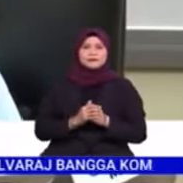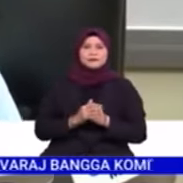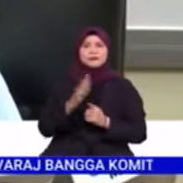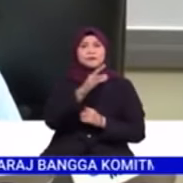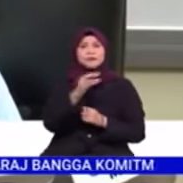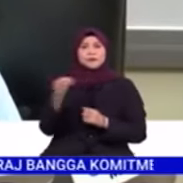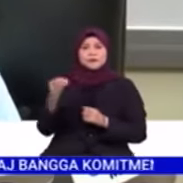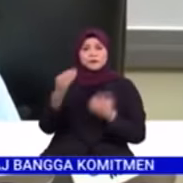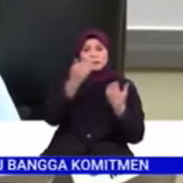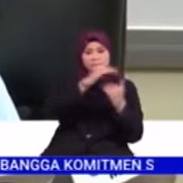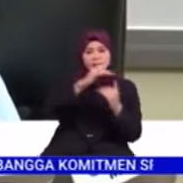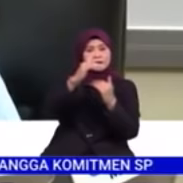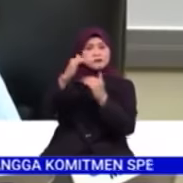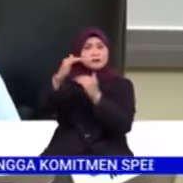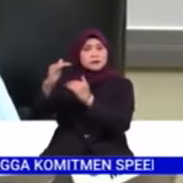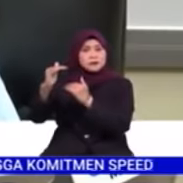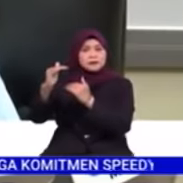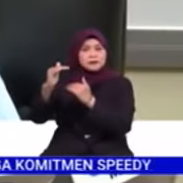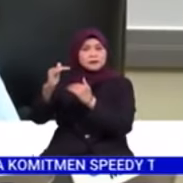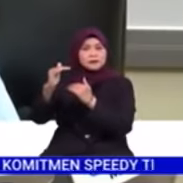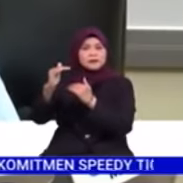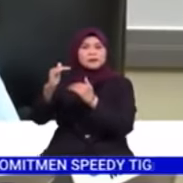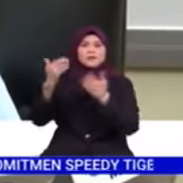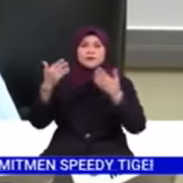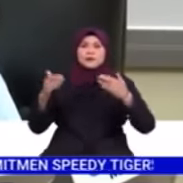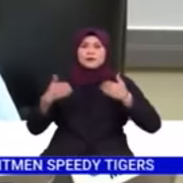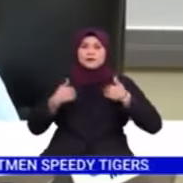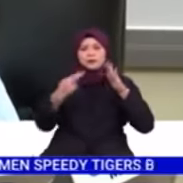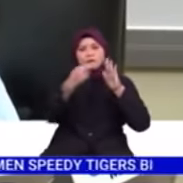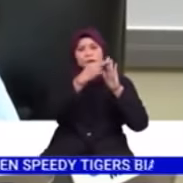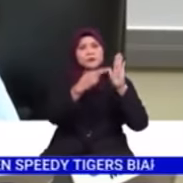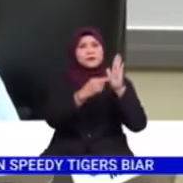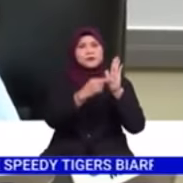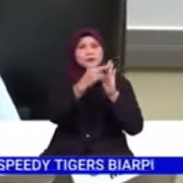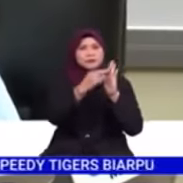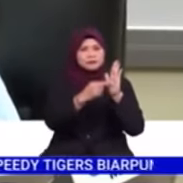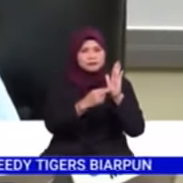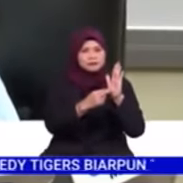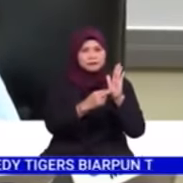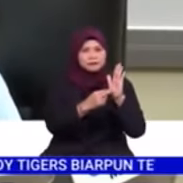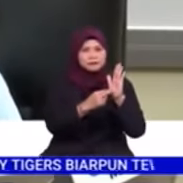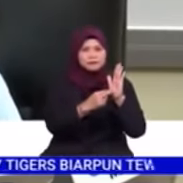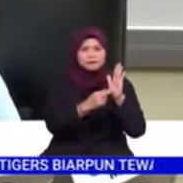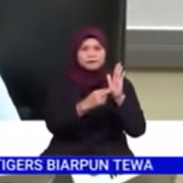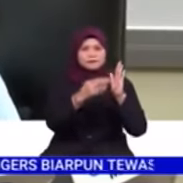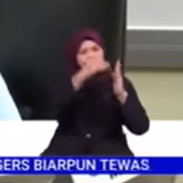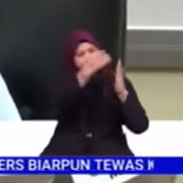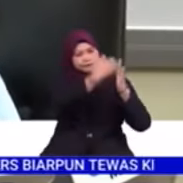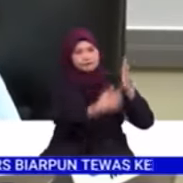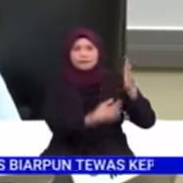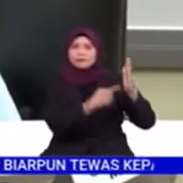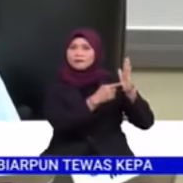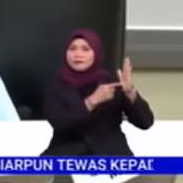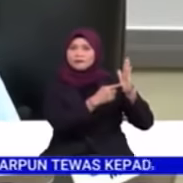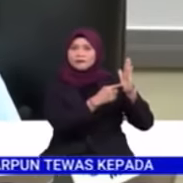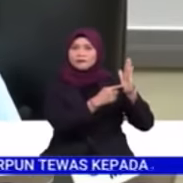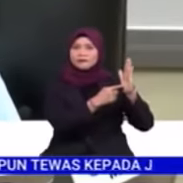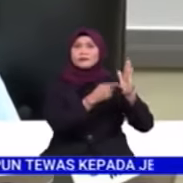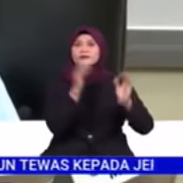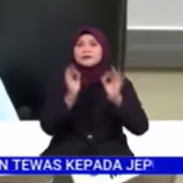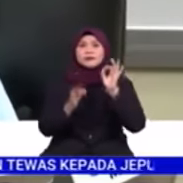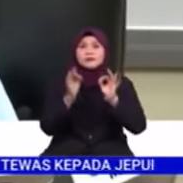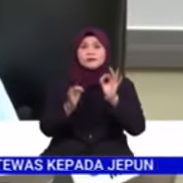dari segi batas-batas itu kita sudah Poda ada undang-undang yang sedia ada di mana